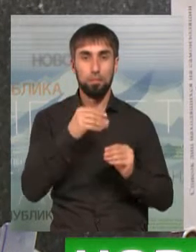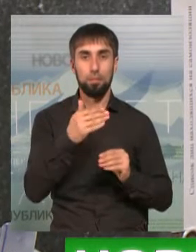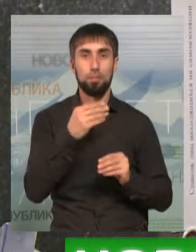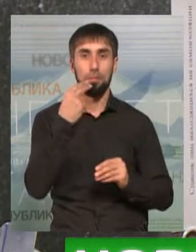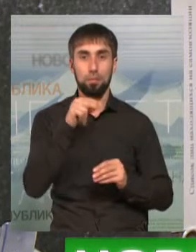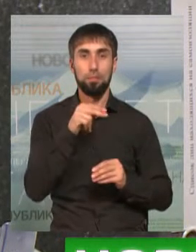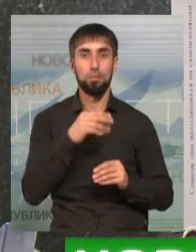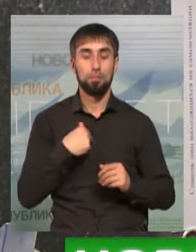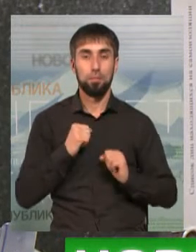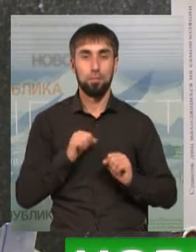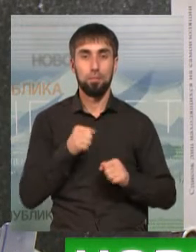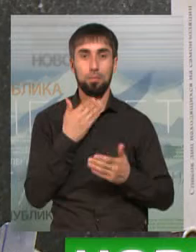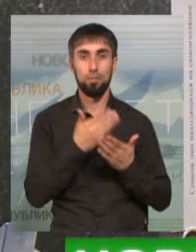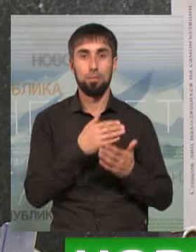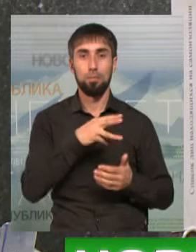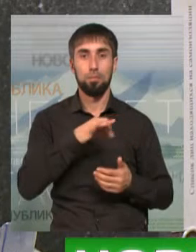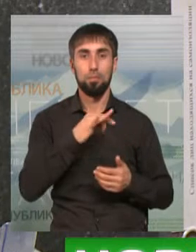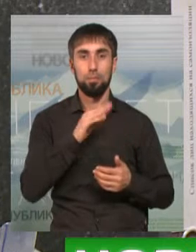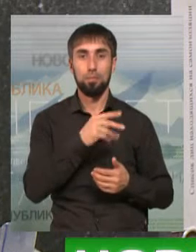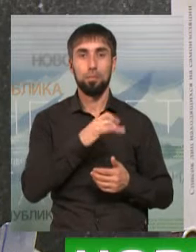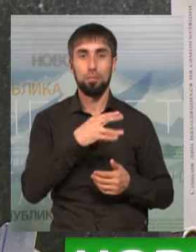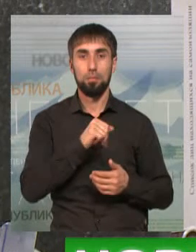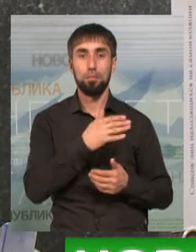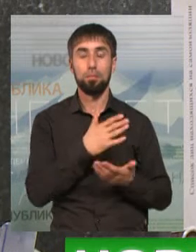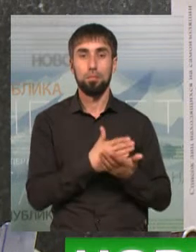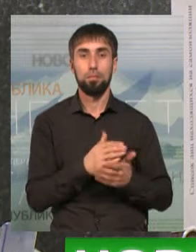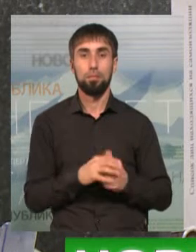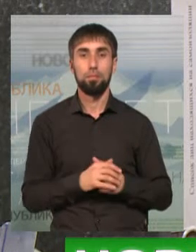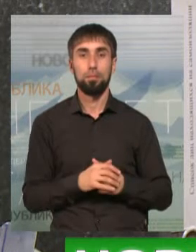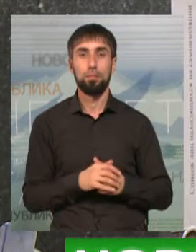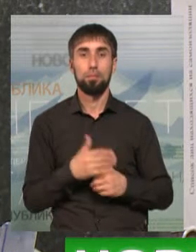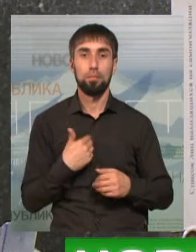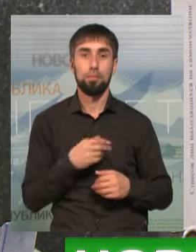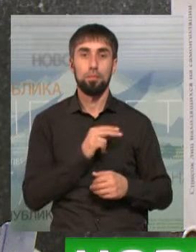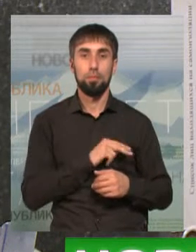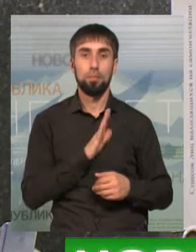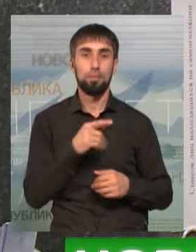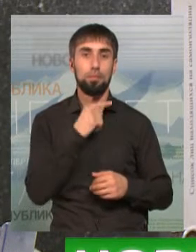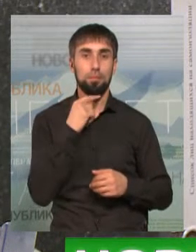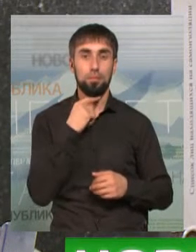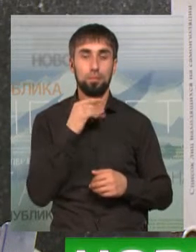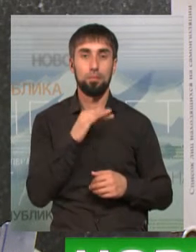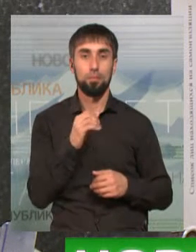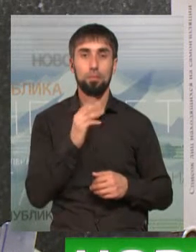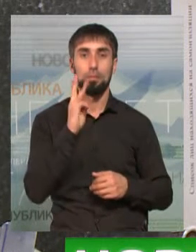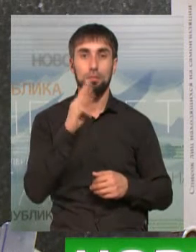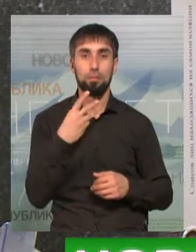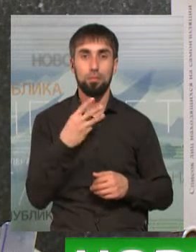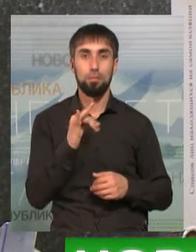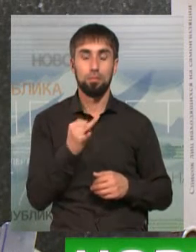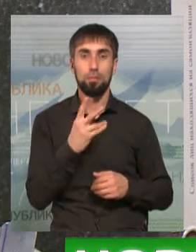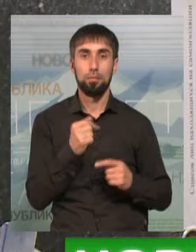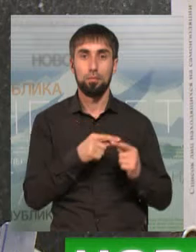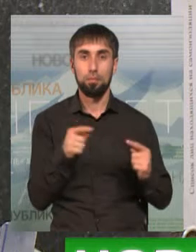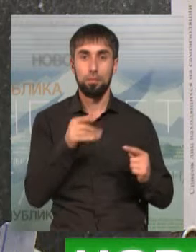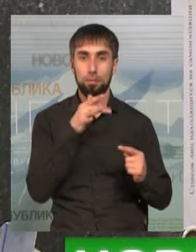смело отнести к подполковнику Магушковой Лейле Исаевне. Я работаю в Ингушетии уже 3 года. И на